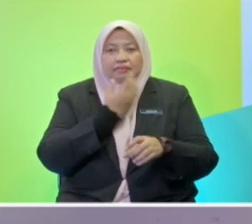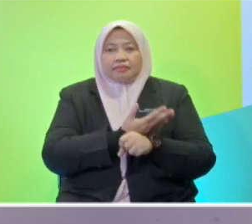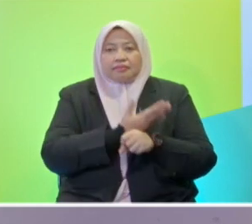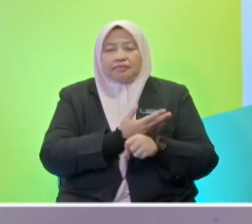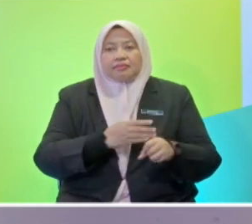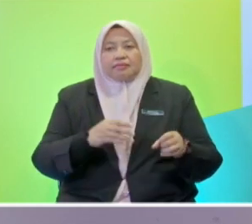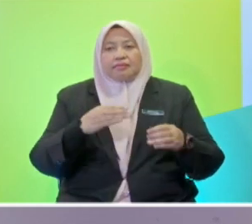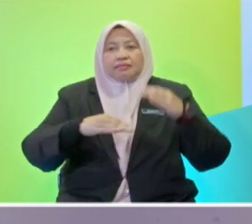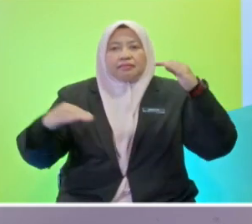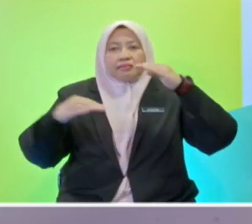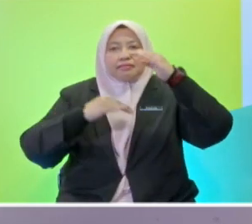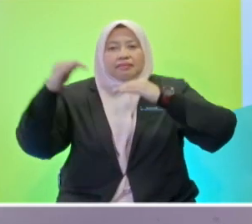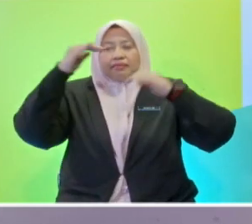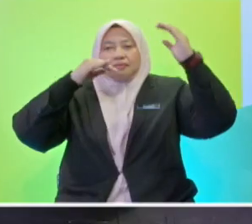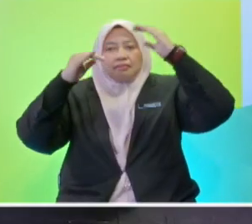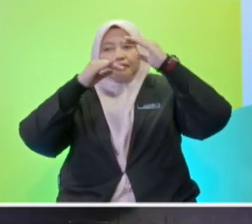banget